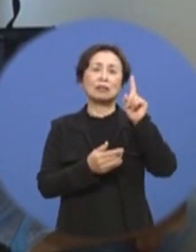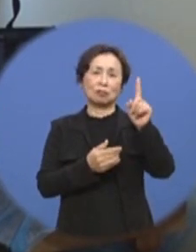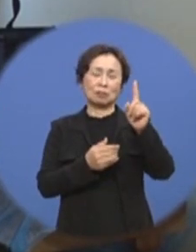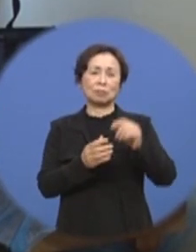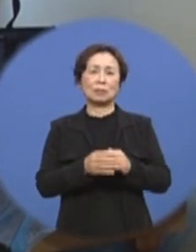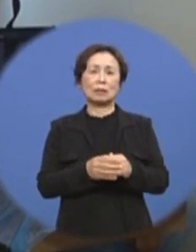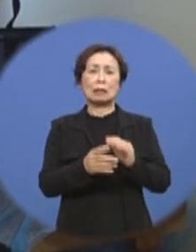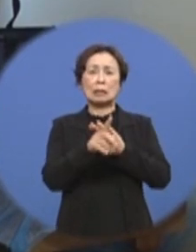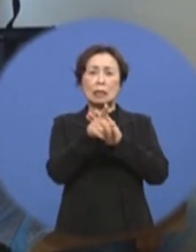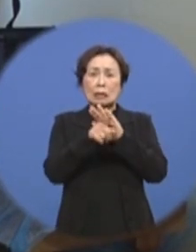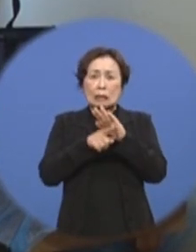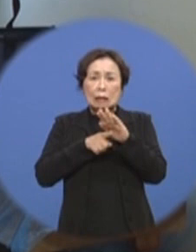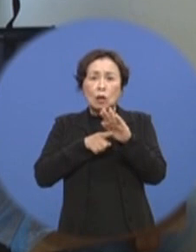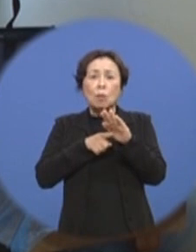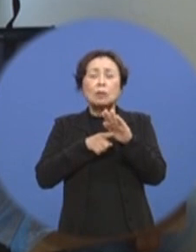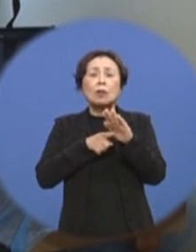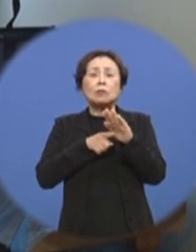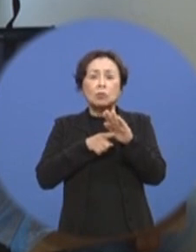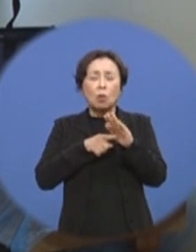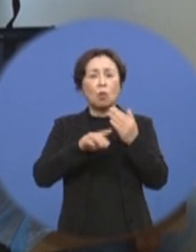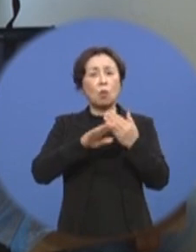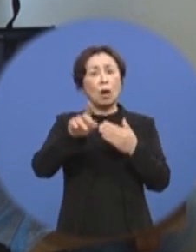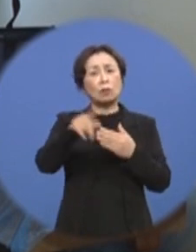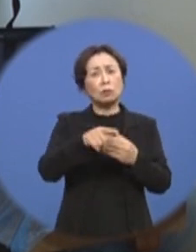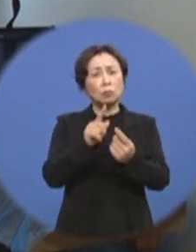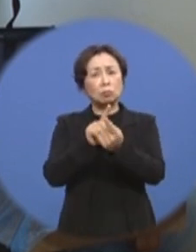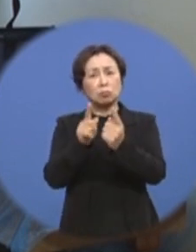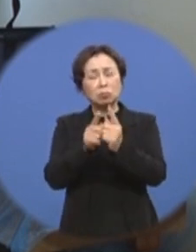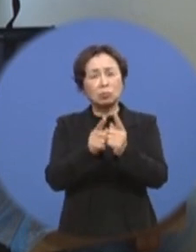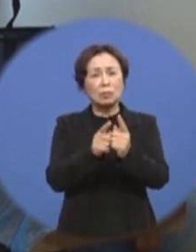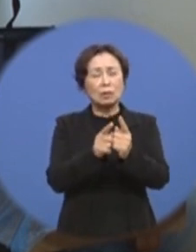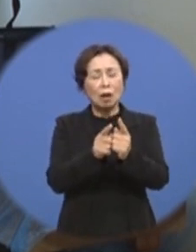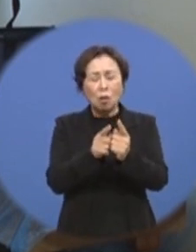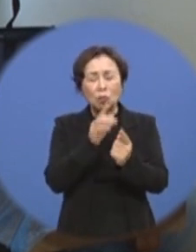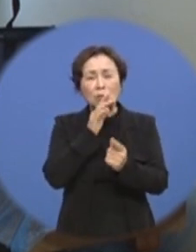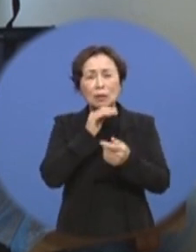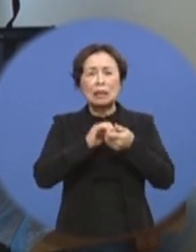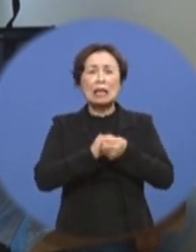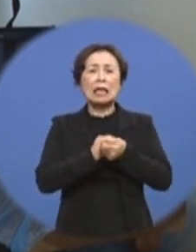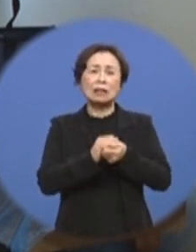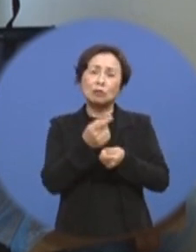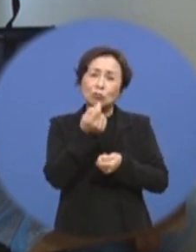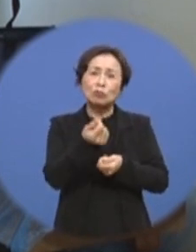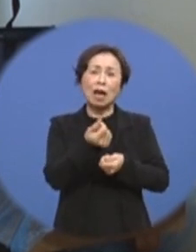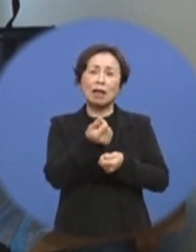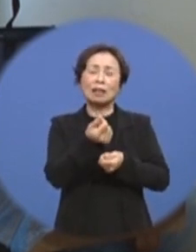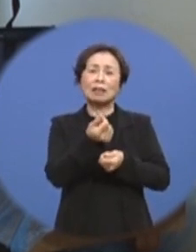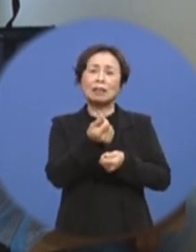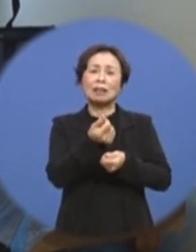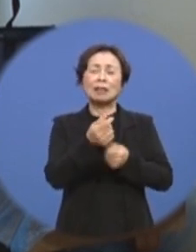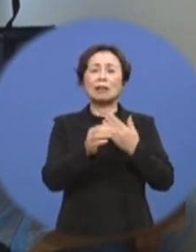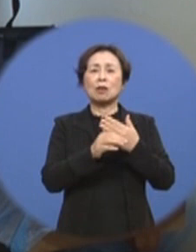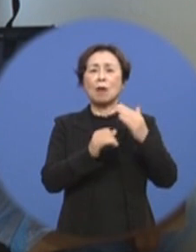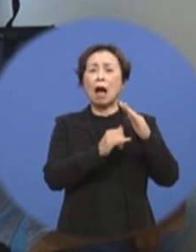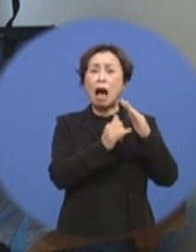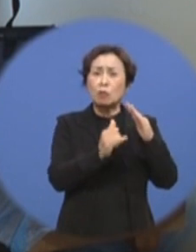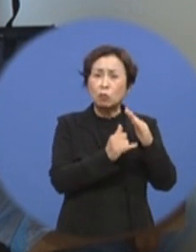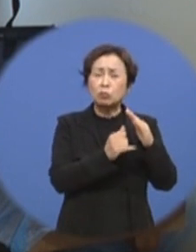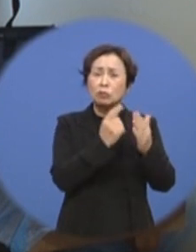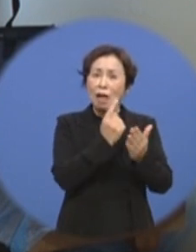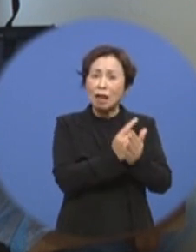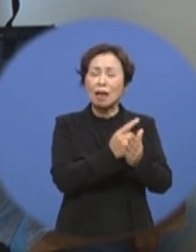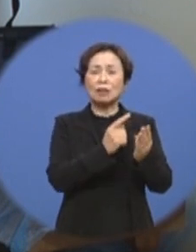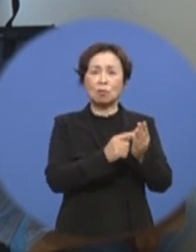てるとあの他車との接触っていうのが本当限られてしまうのでそれが家族だったりとか